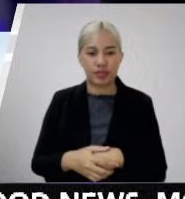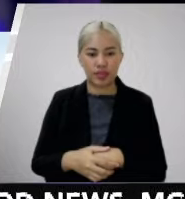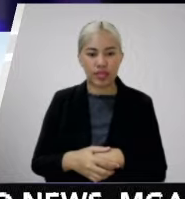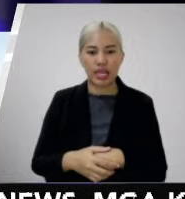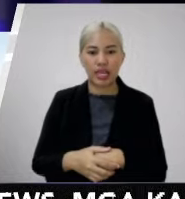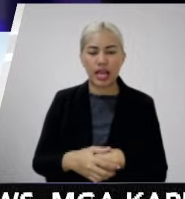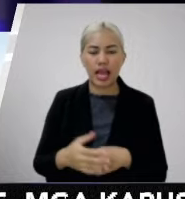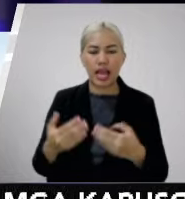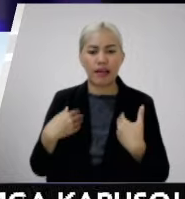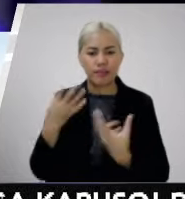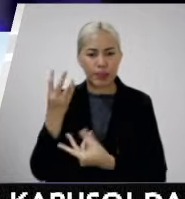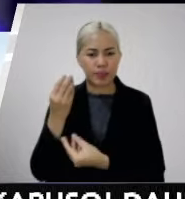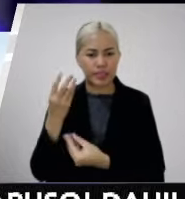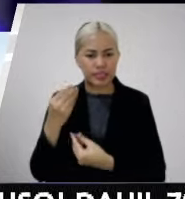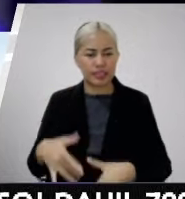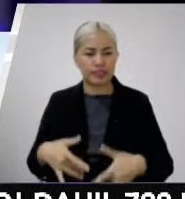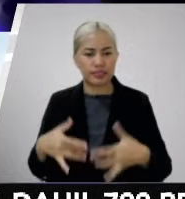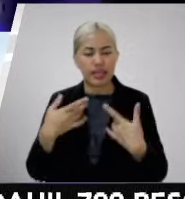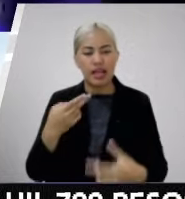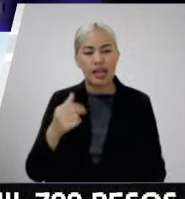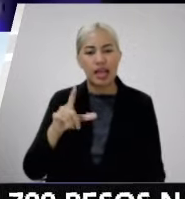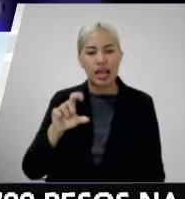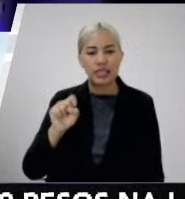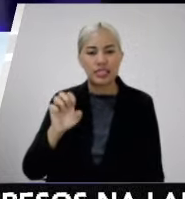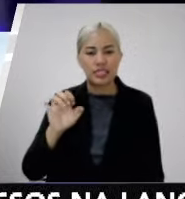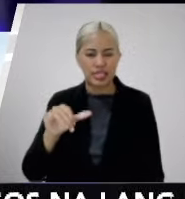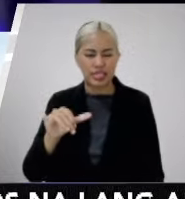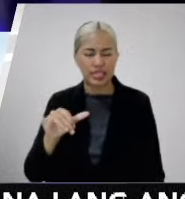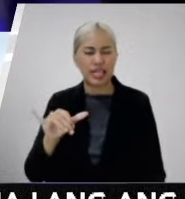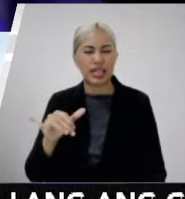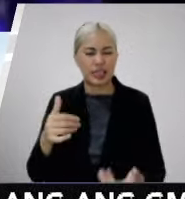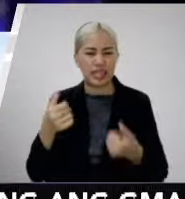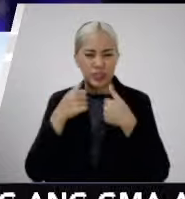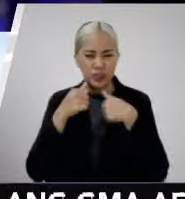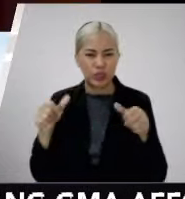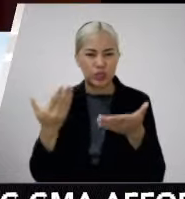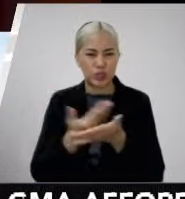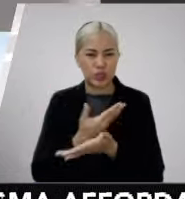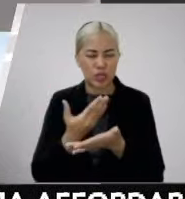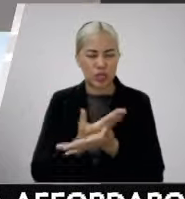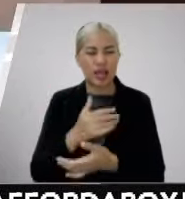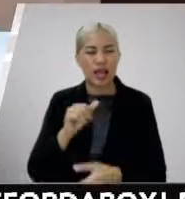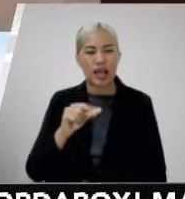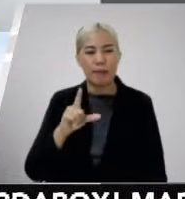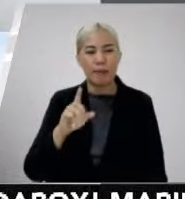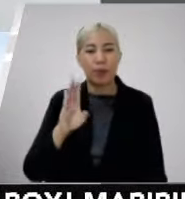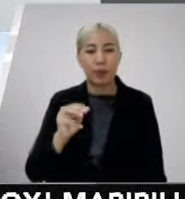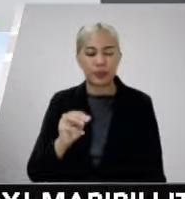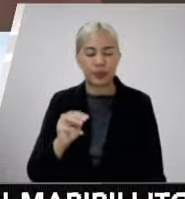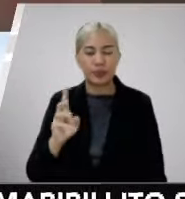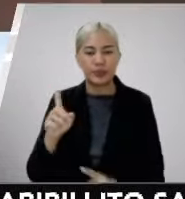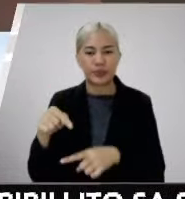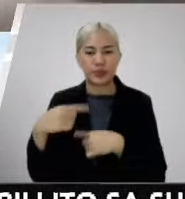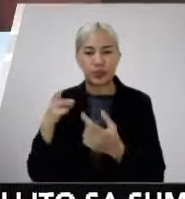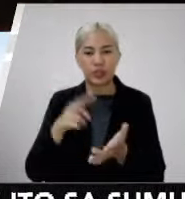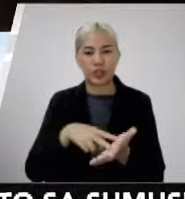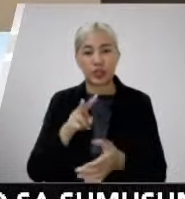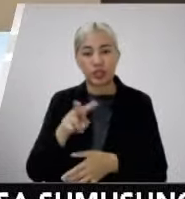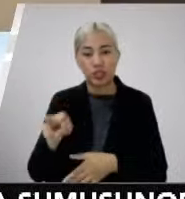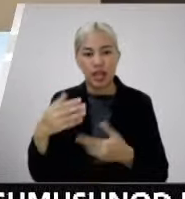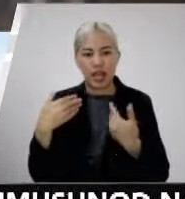kasunod ng pag-announce niya ng kanyang newest album. Kwento ni Halsey sa IG, 2022 nang ma-diagnose siya ng sakit